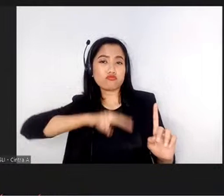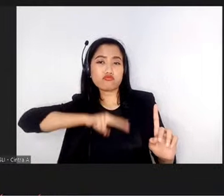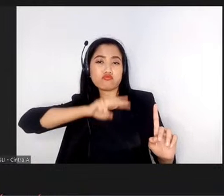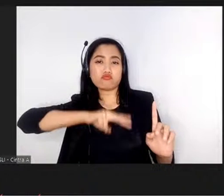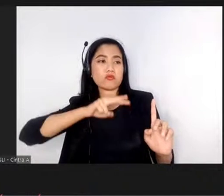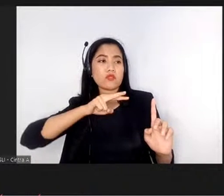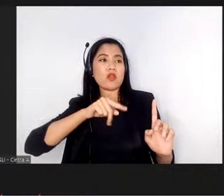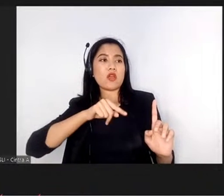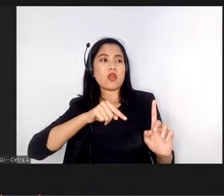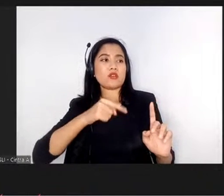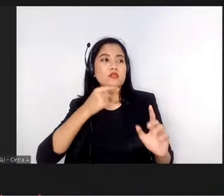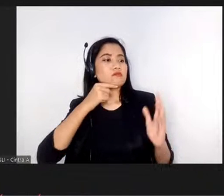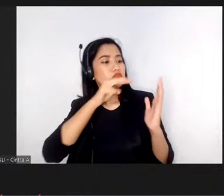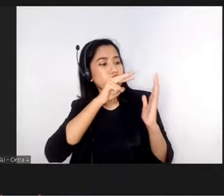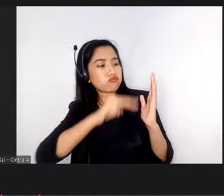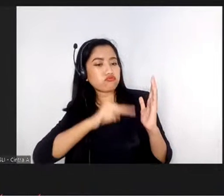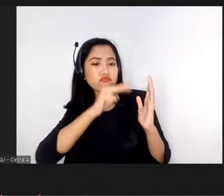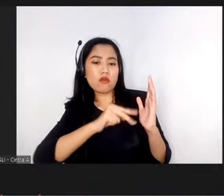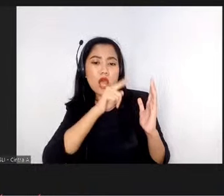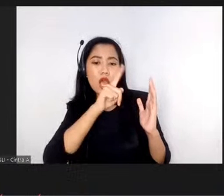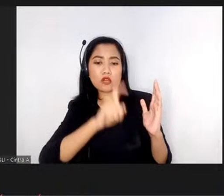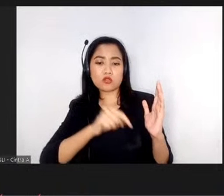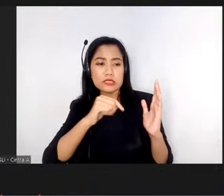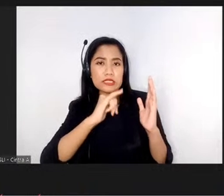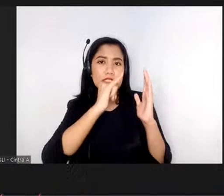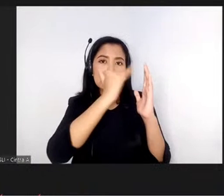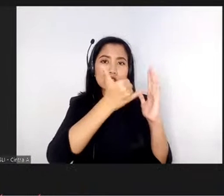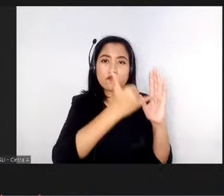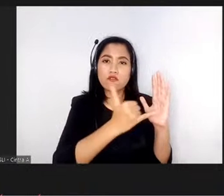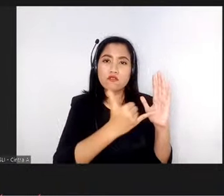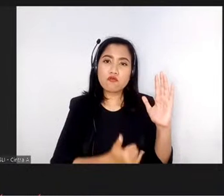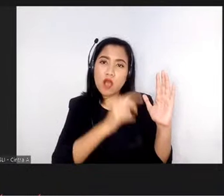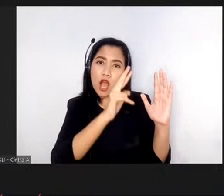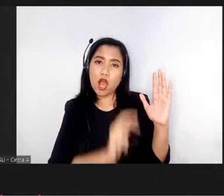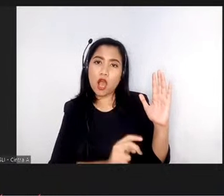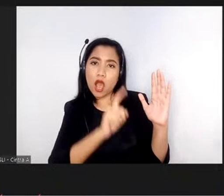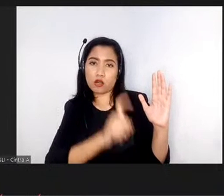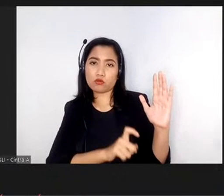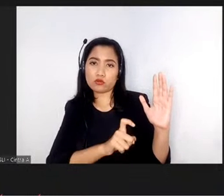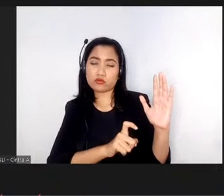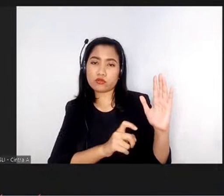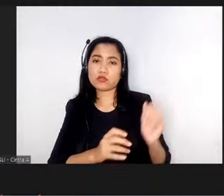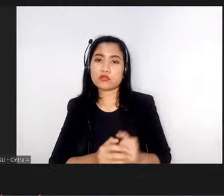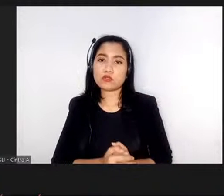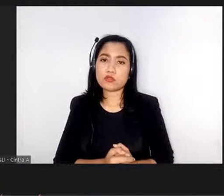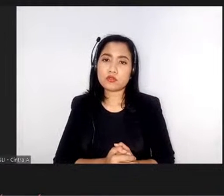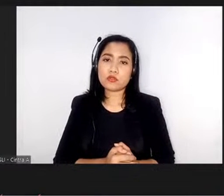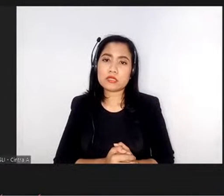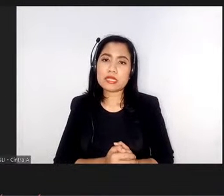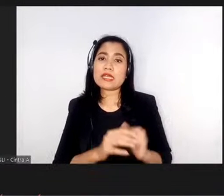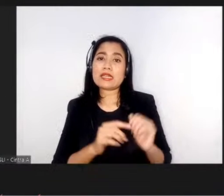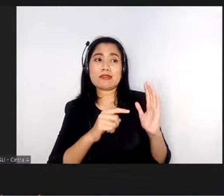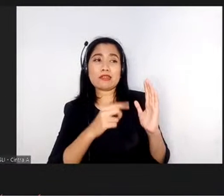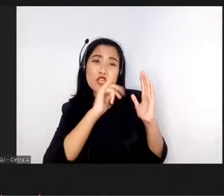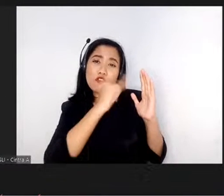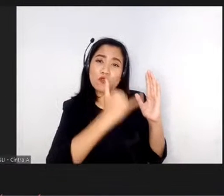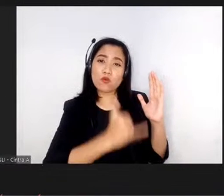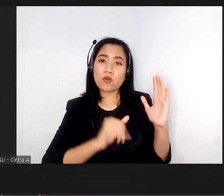masalah Anda juga harus mer-review-nya selama e setiap 5 tahun